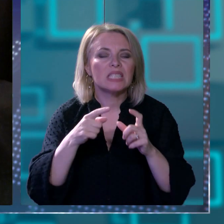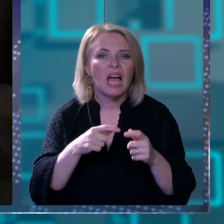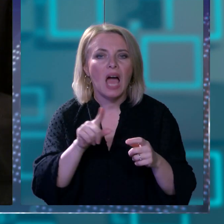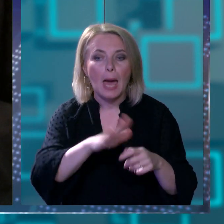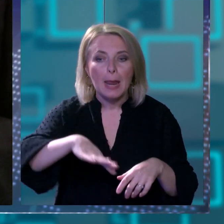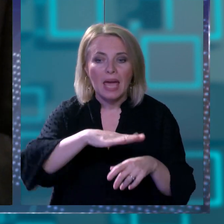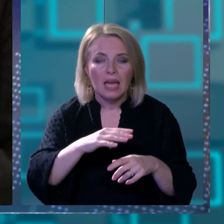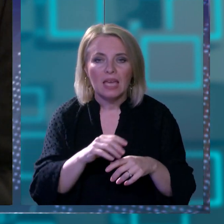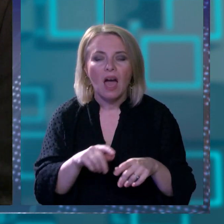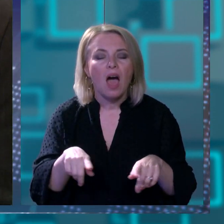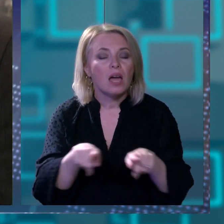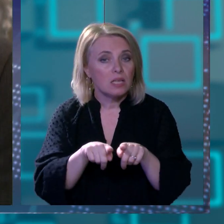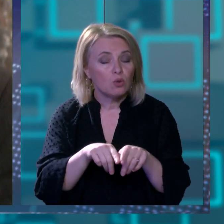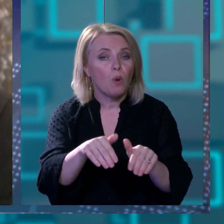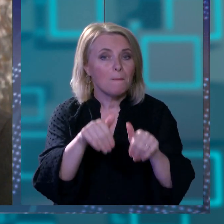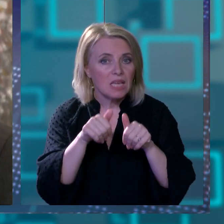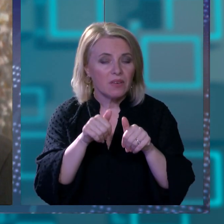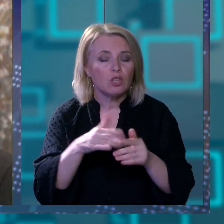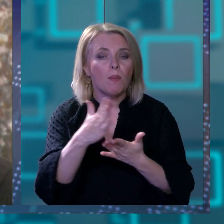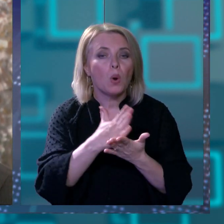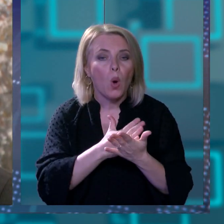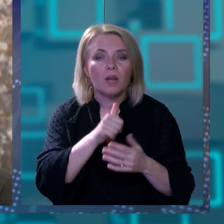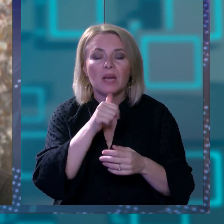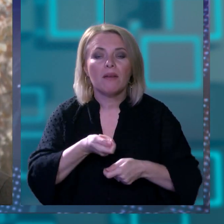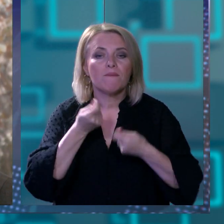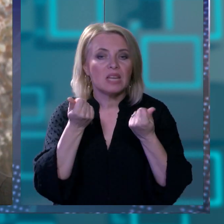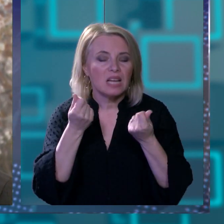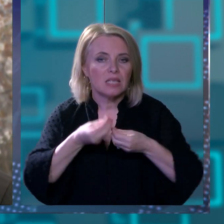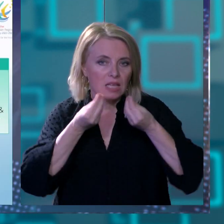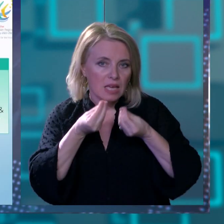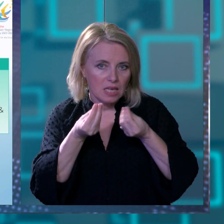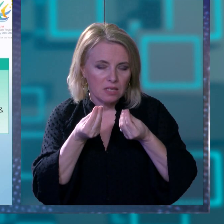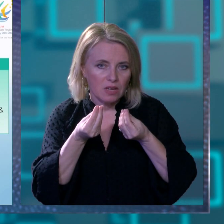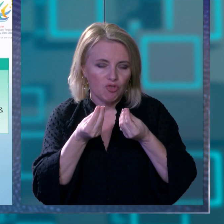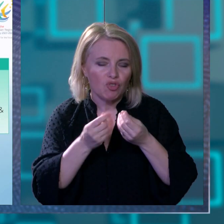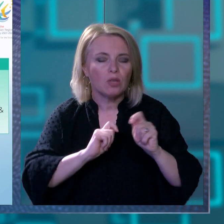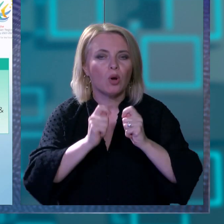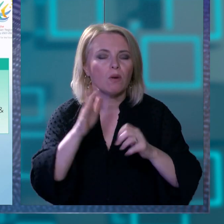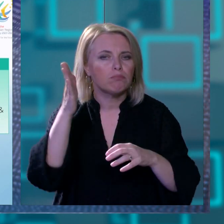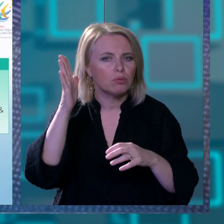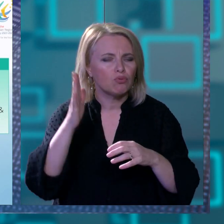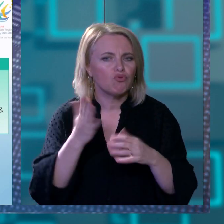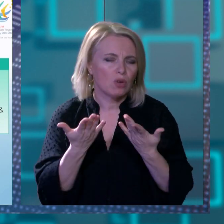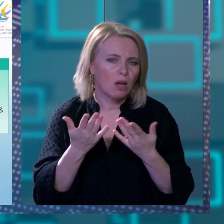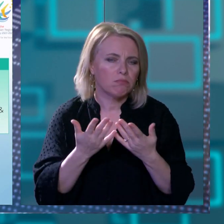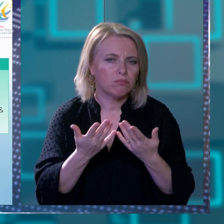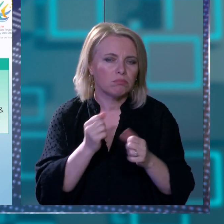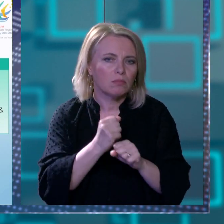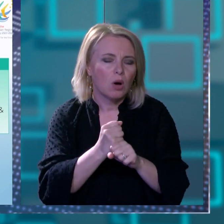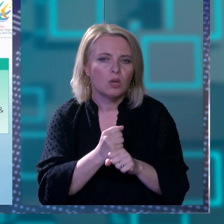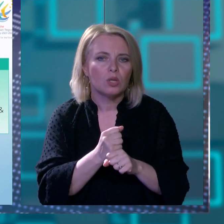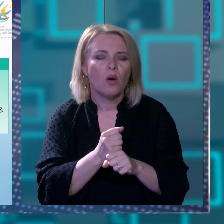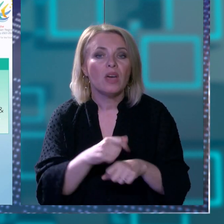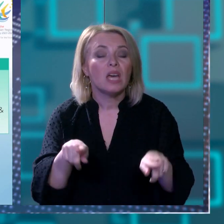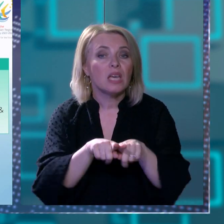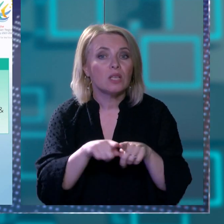udruge, jednoglasno su prihvaćena programska i financijska izvješća te dogovorene buduće aktivnosti i inicijative. Skupština je